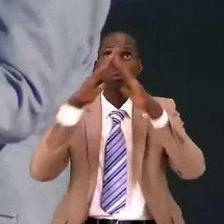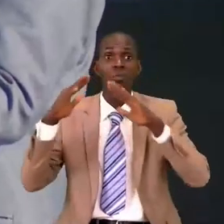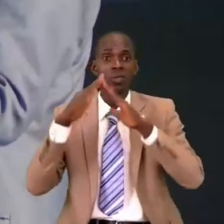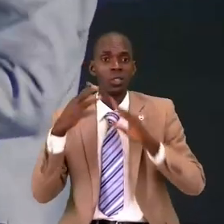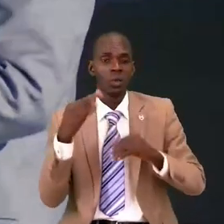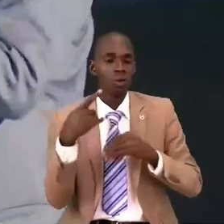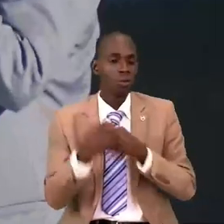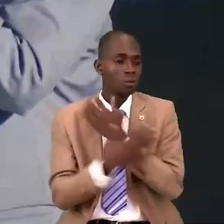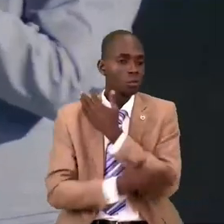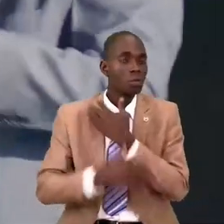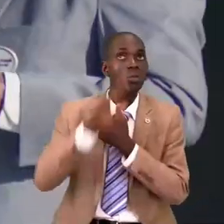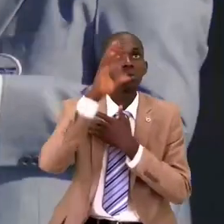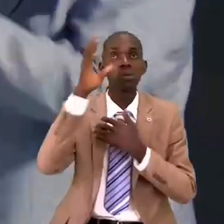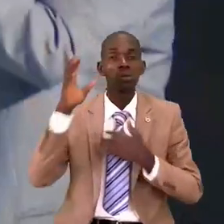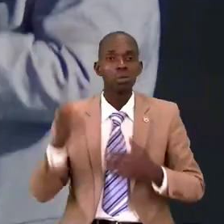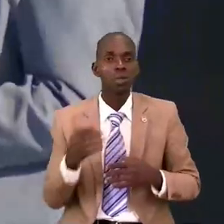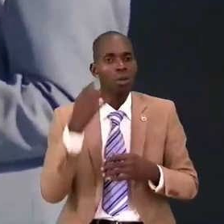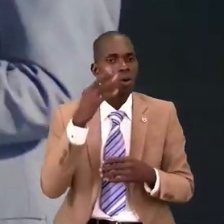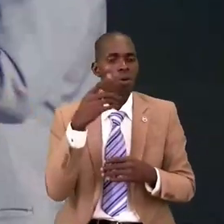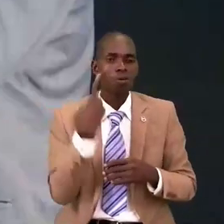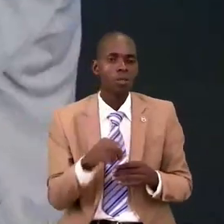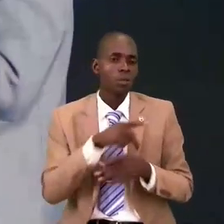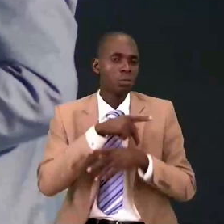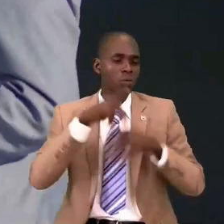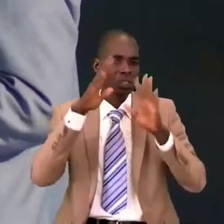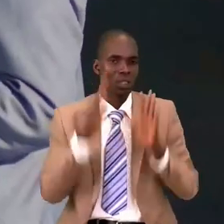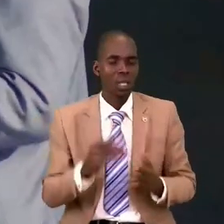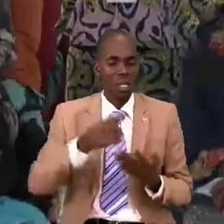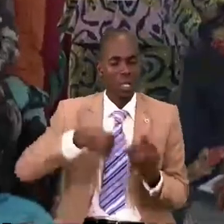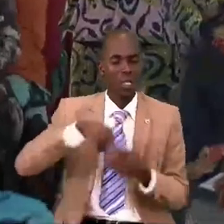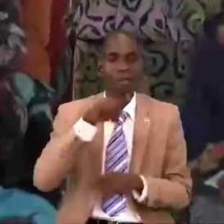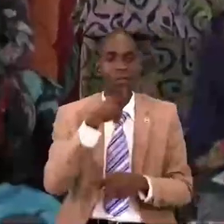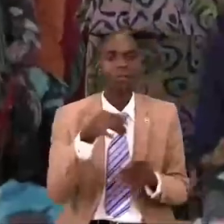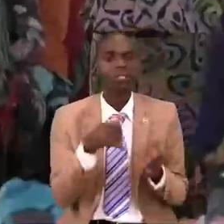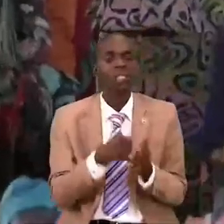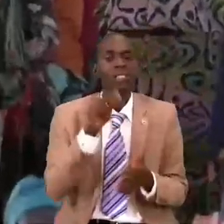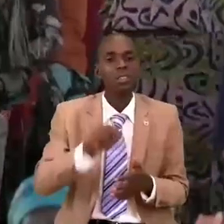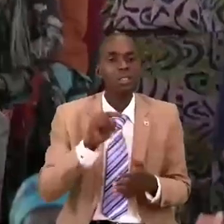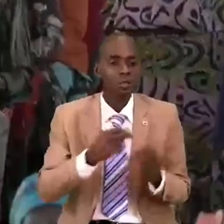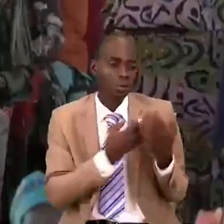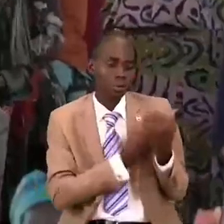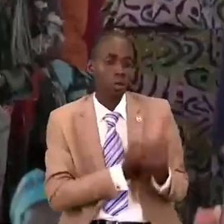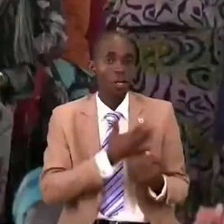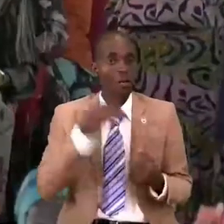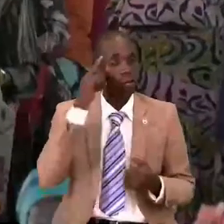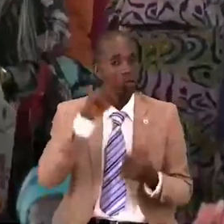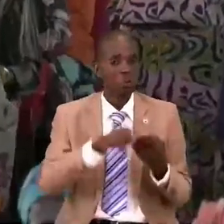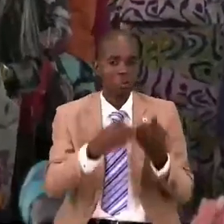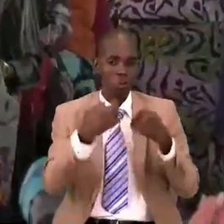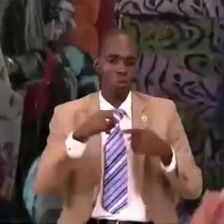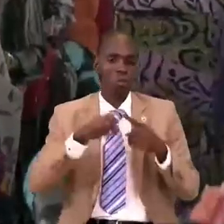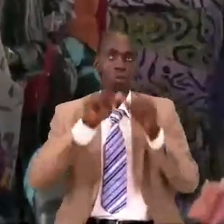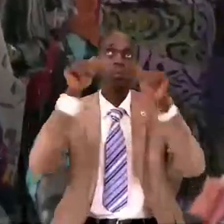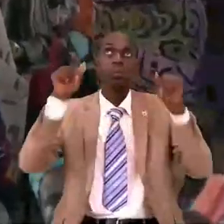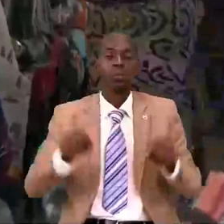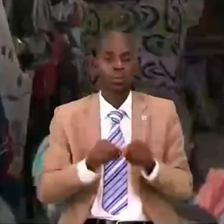Il faut du courage. Et quand il faut venir au pupitre dans la prière, courage en privé, courage en